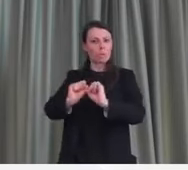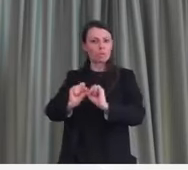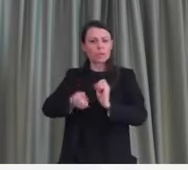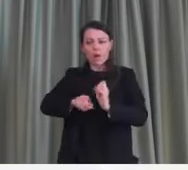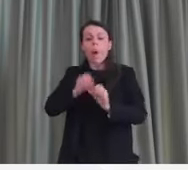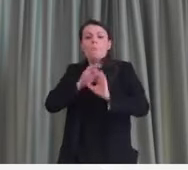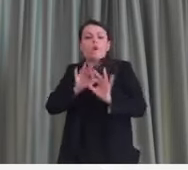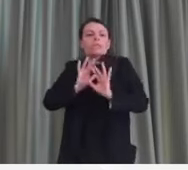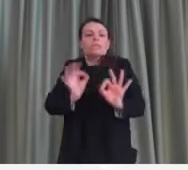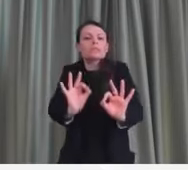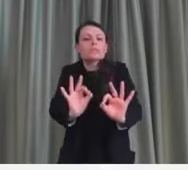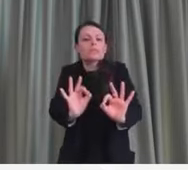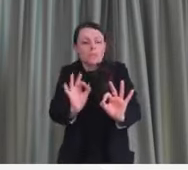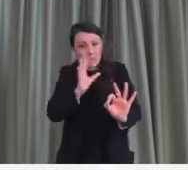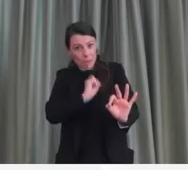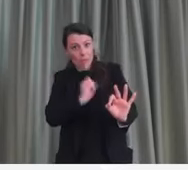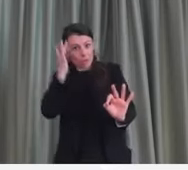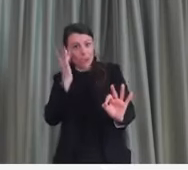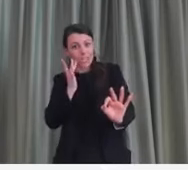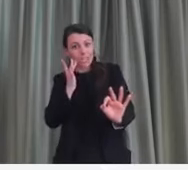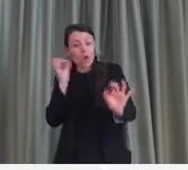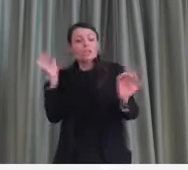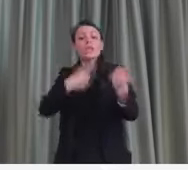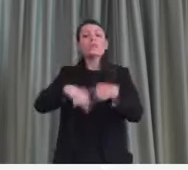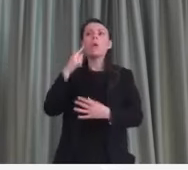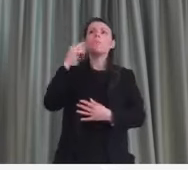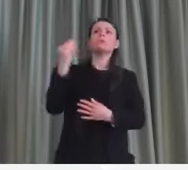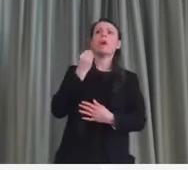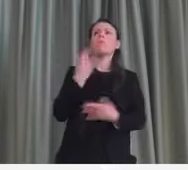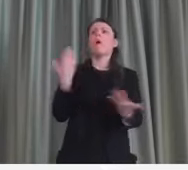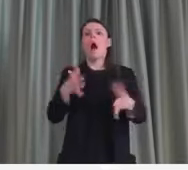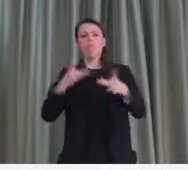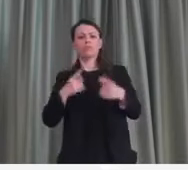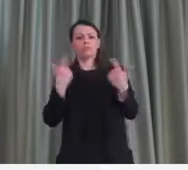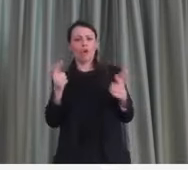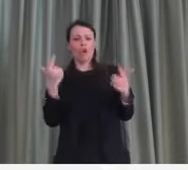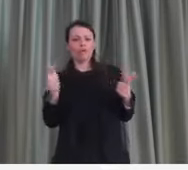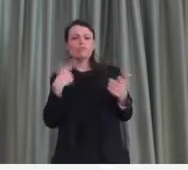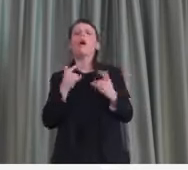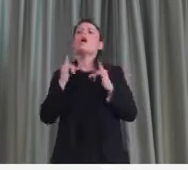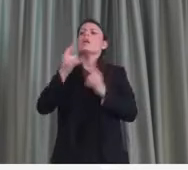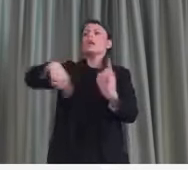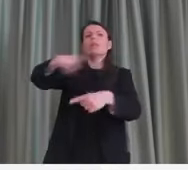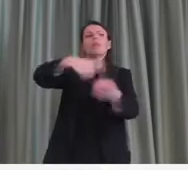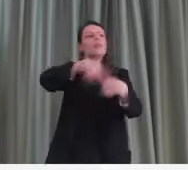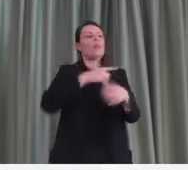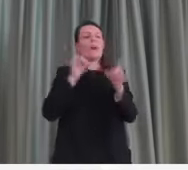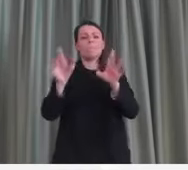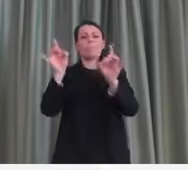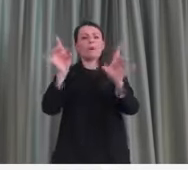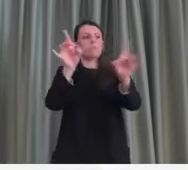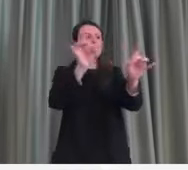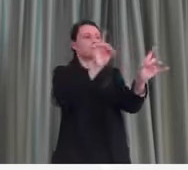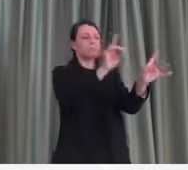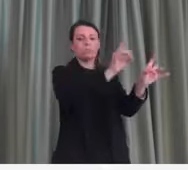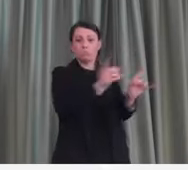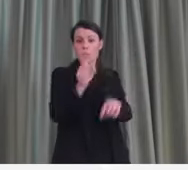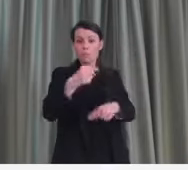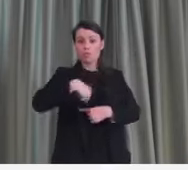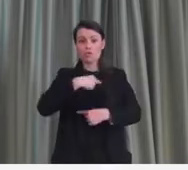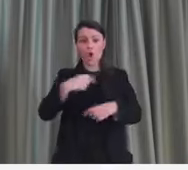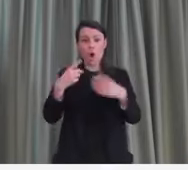negativi perché non abbiamo ancora sviluppato gli anticorpi giriamo effettuiamo gli altri e magari noi non ci proteggiamo e